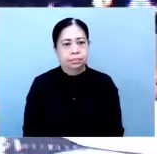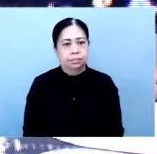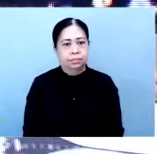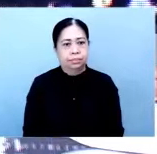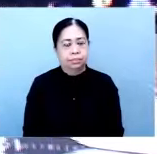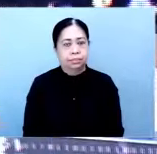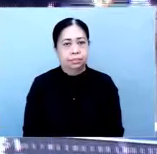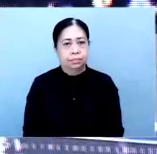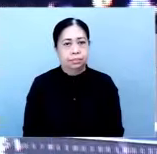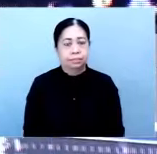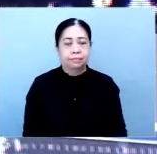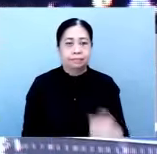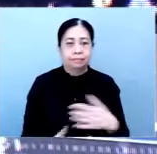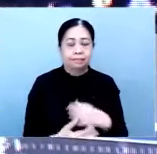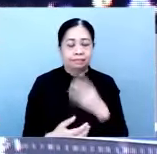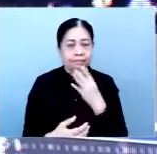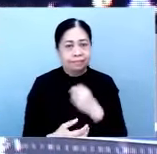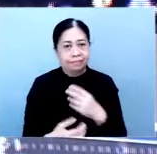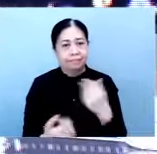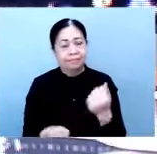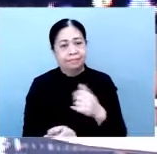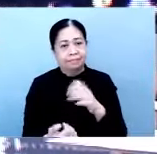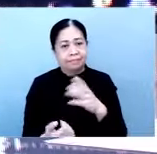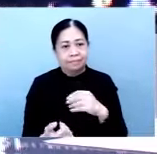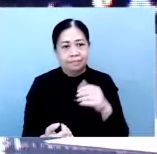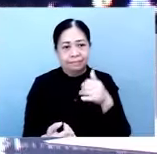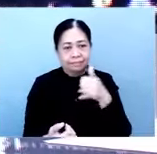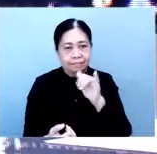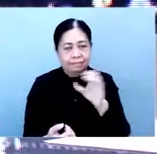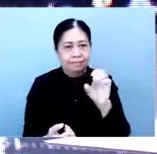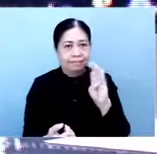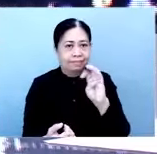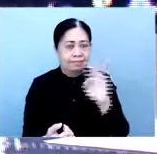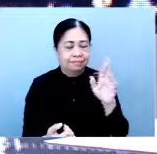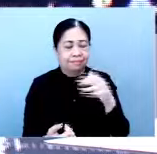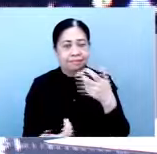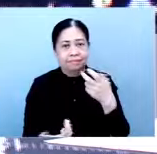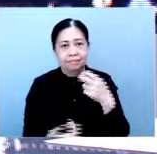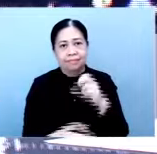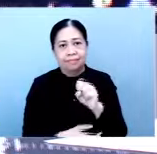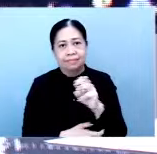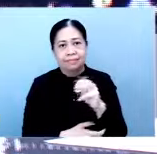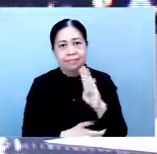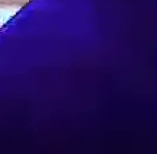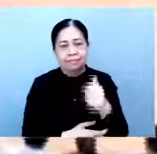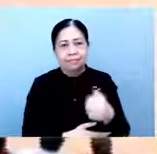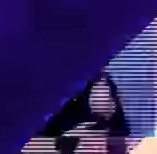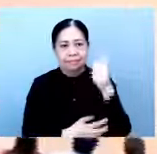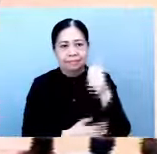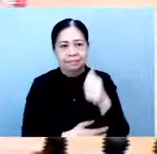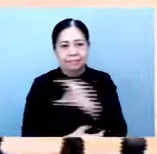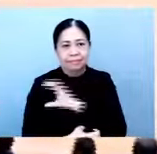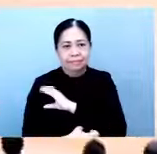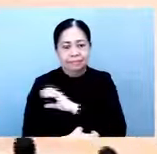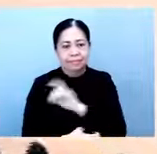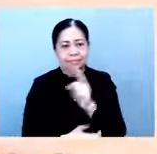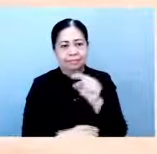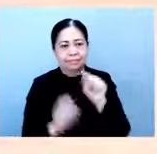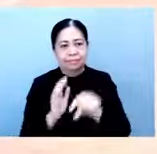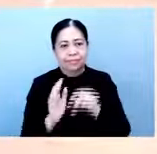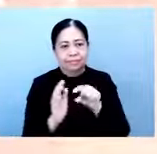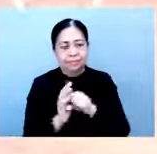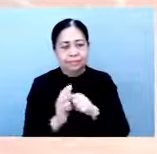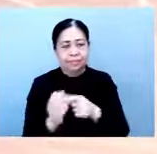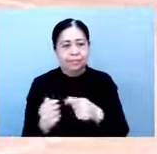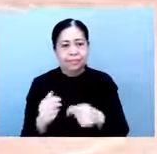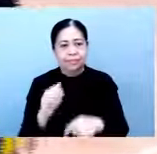Fear the beer, pero pwede rin love the beer. Kampiyon na ang San Miguel Beermen sa PBA Commissioner's Cup. Sa first quarter, sinundala ng Magnolia